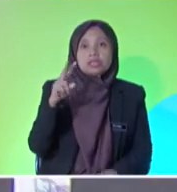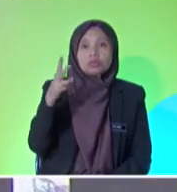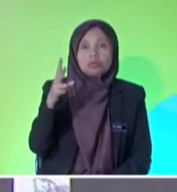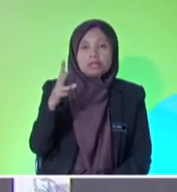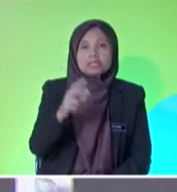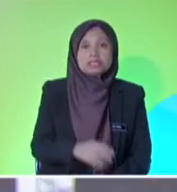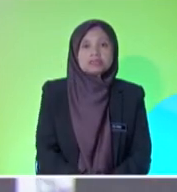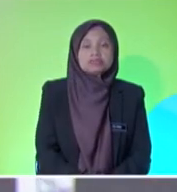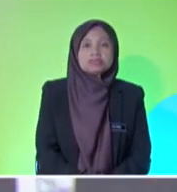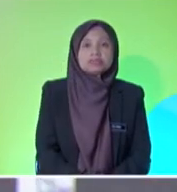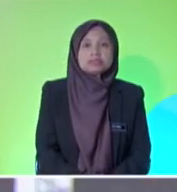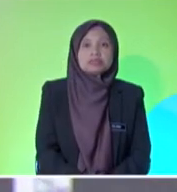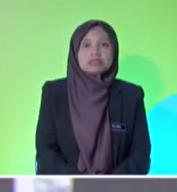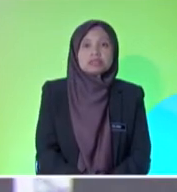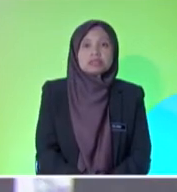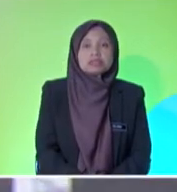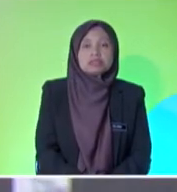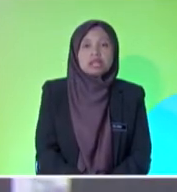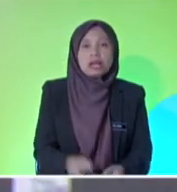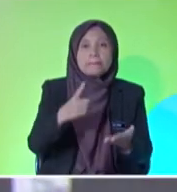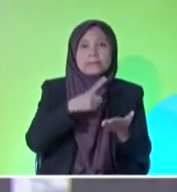bagus sekarang kita